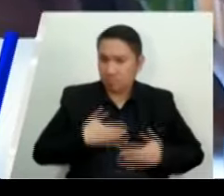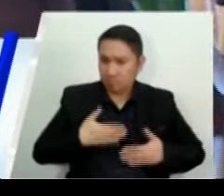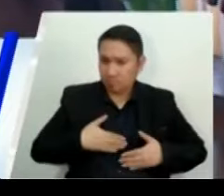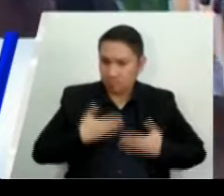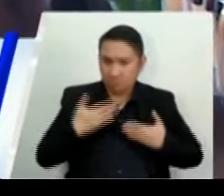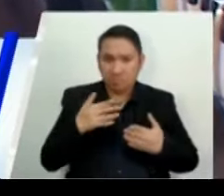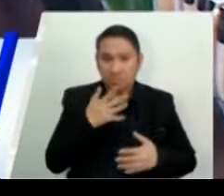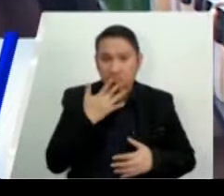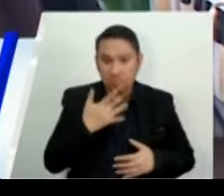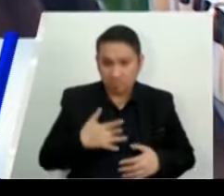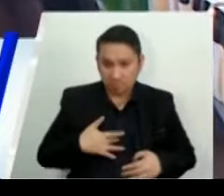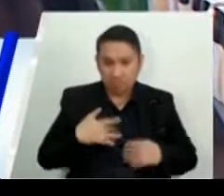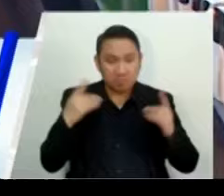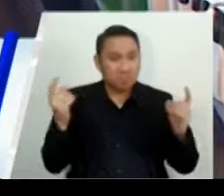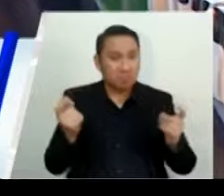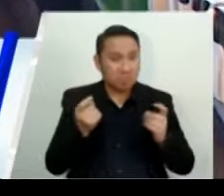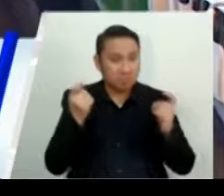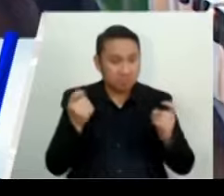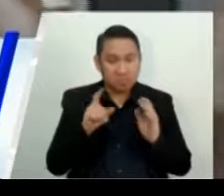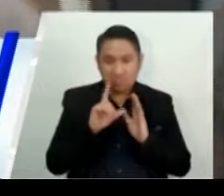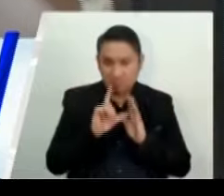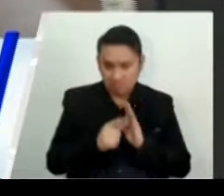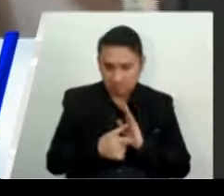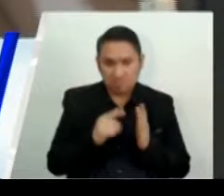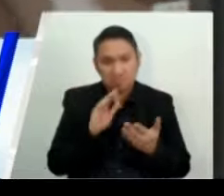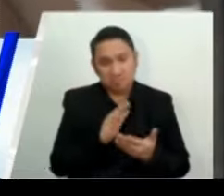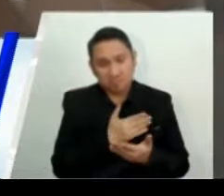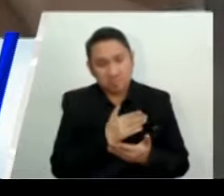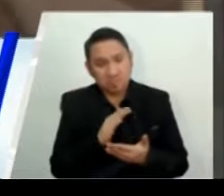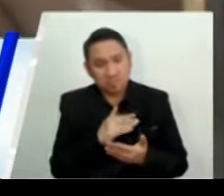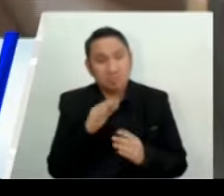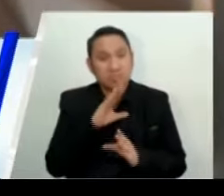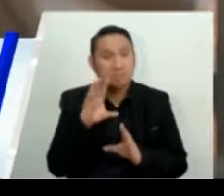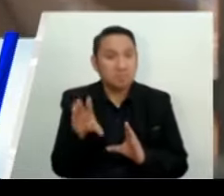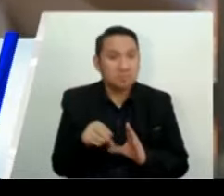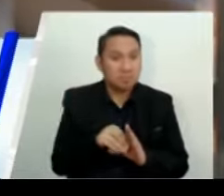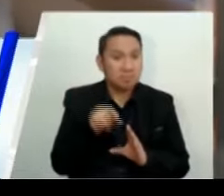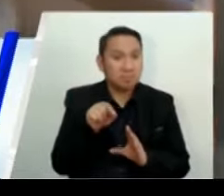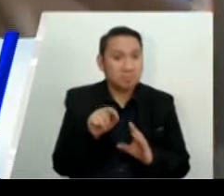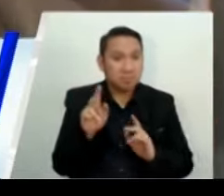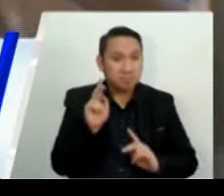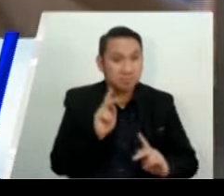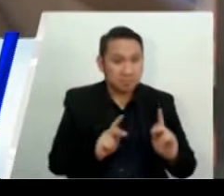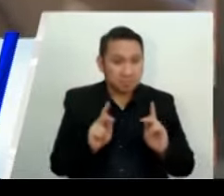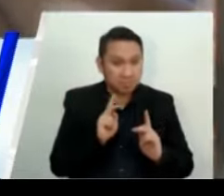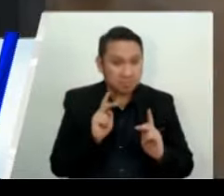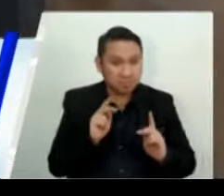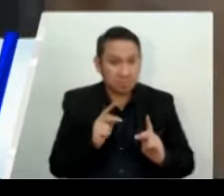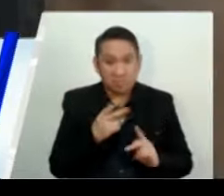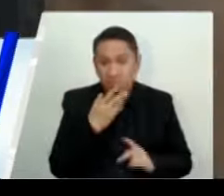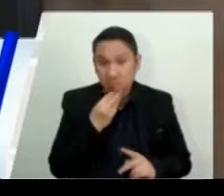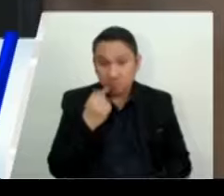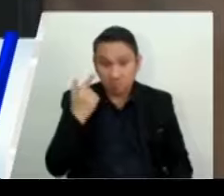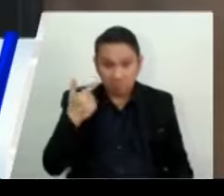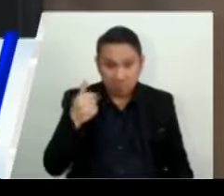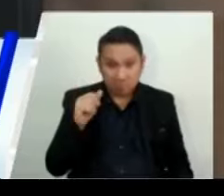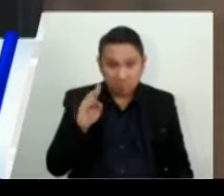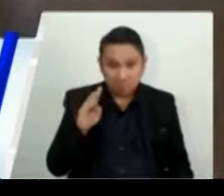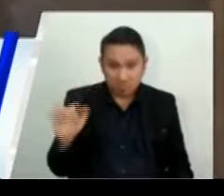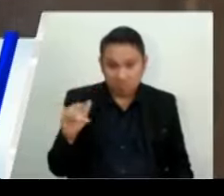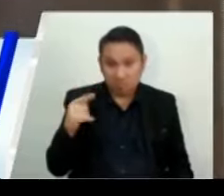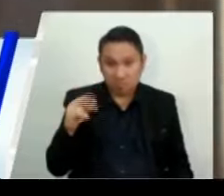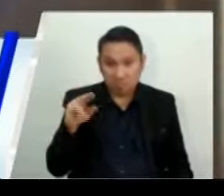nauwi rin sa kantahan. Kabilang sa mga nag-perform at nakisaya, sina Gabby Garcia, Isabel